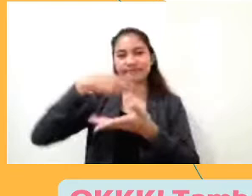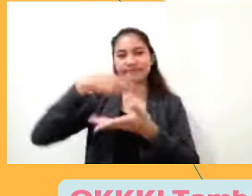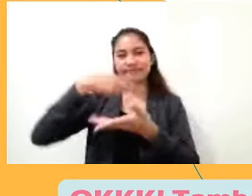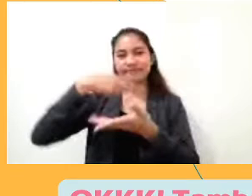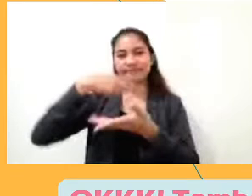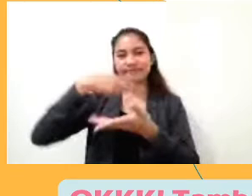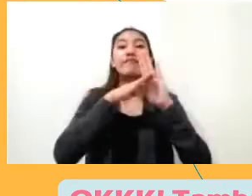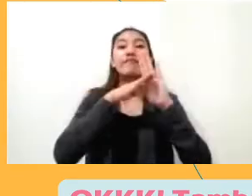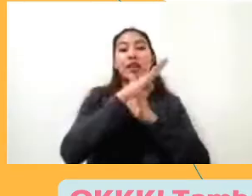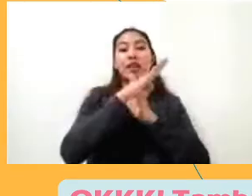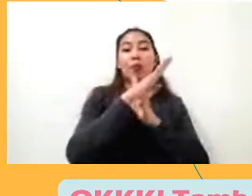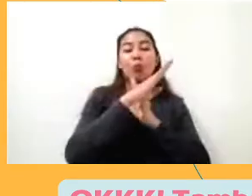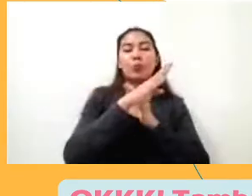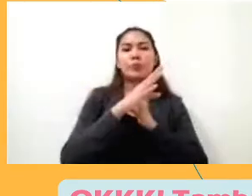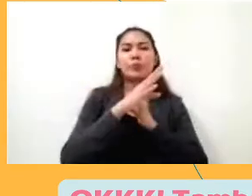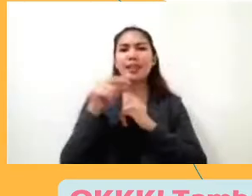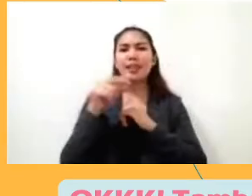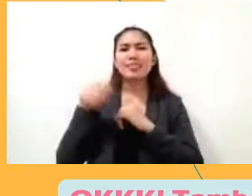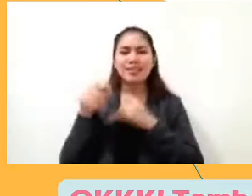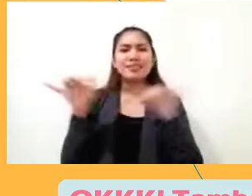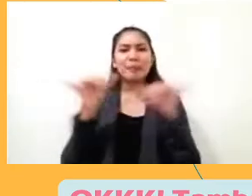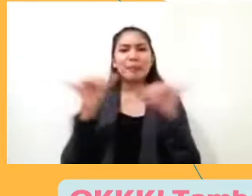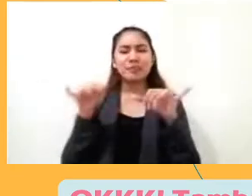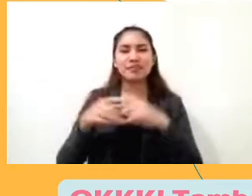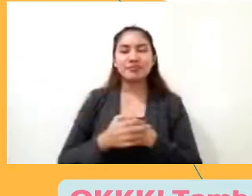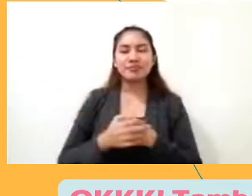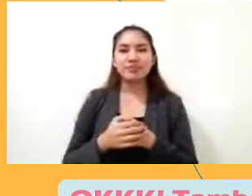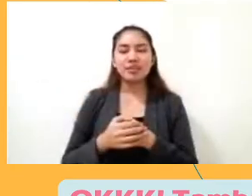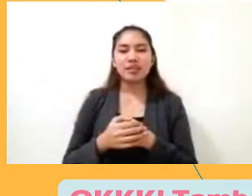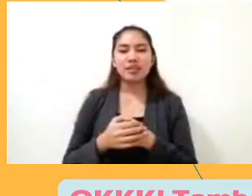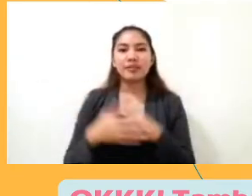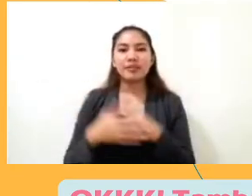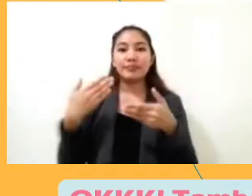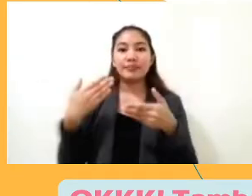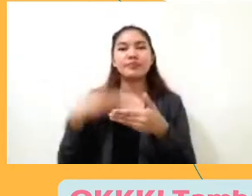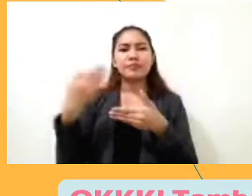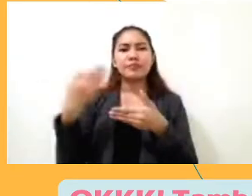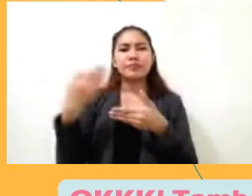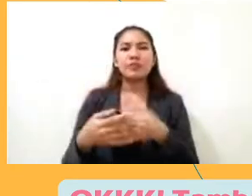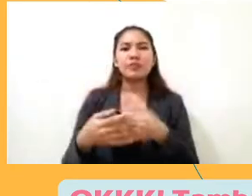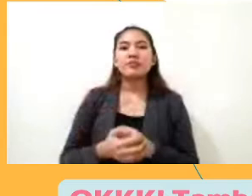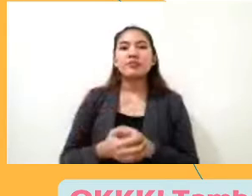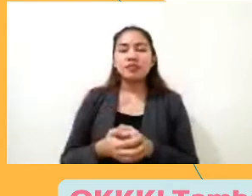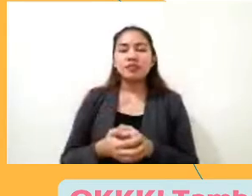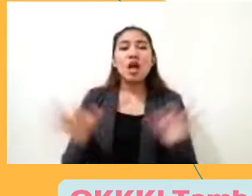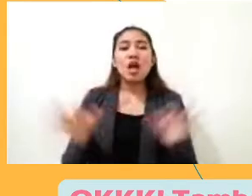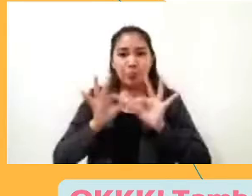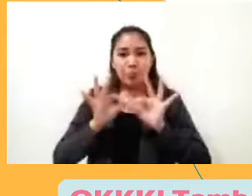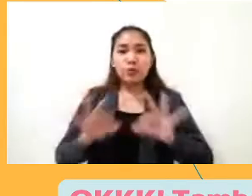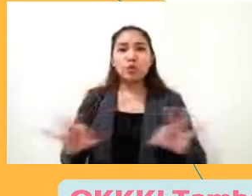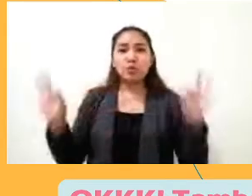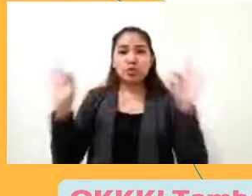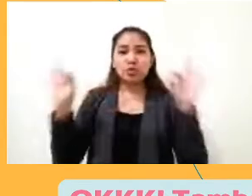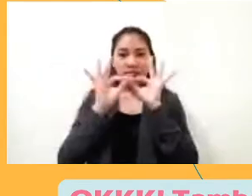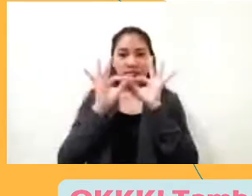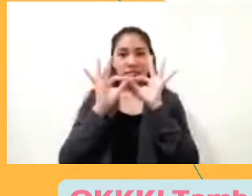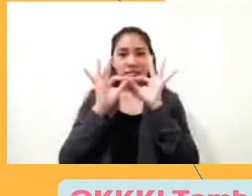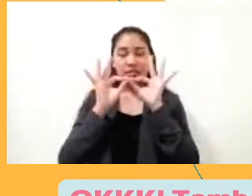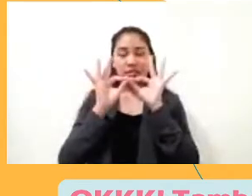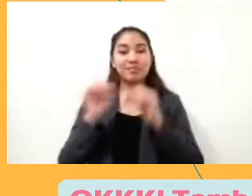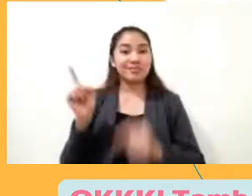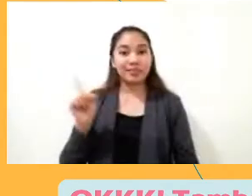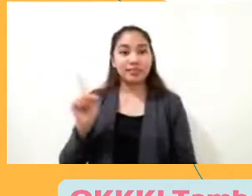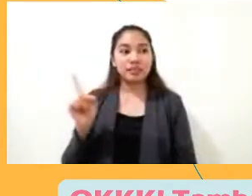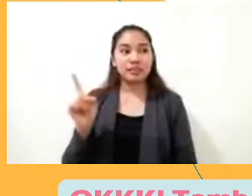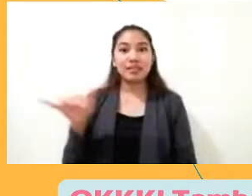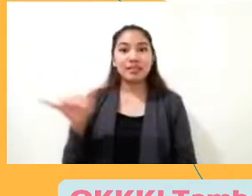Ganun lang. Yun. Tapos, napaka-importante din na kagaya nga